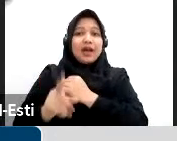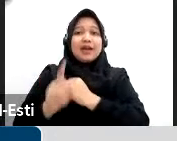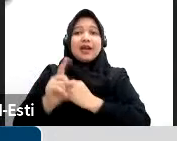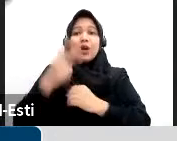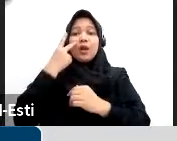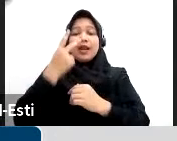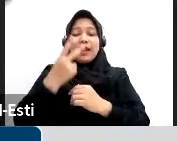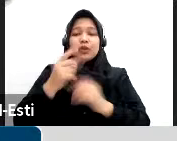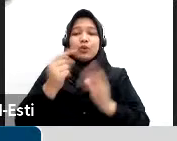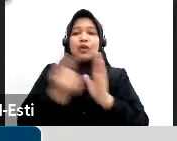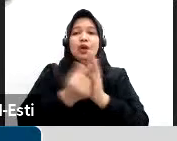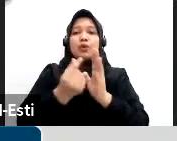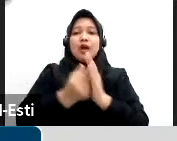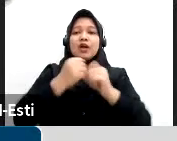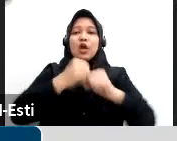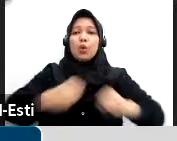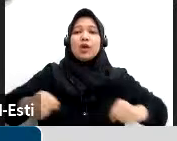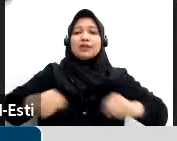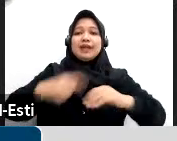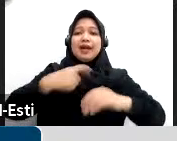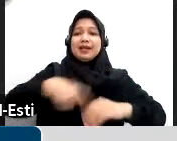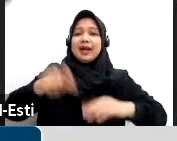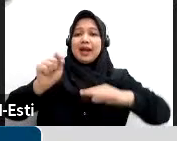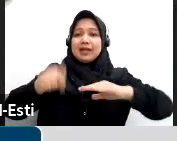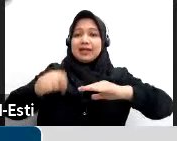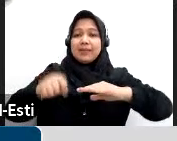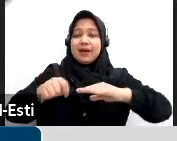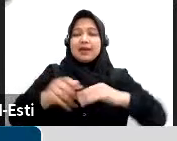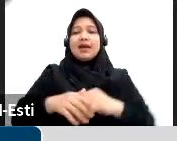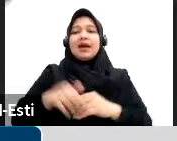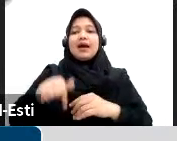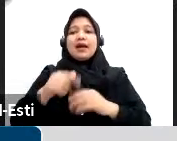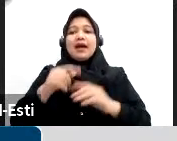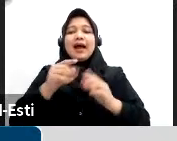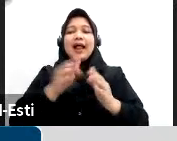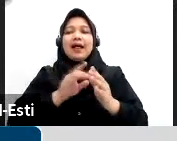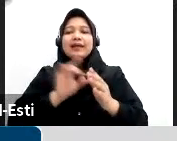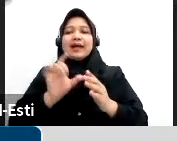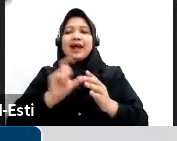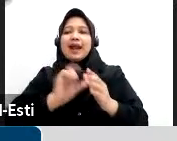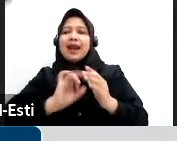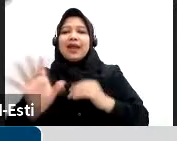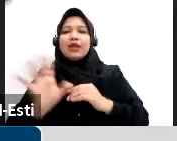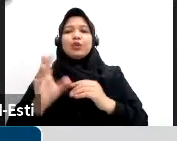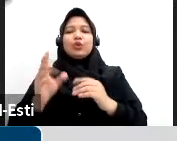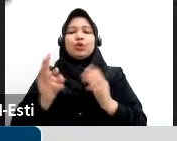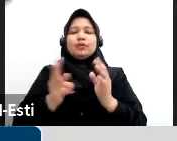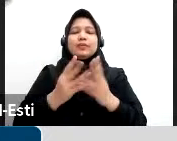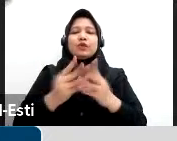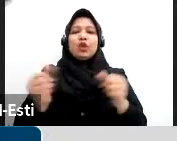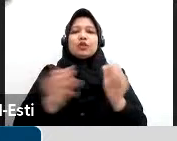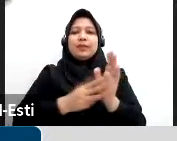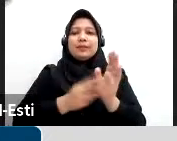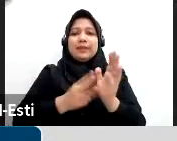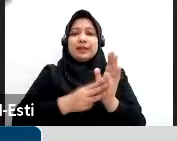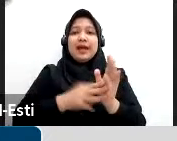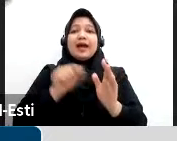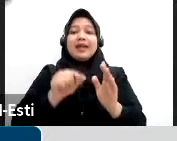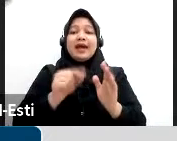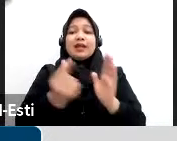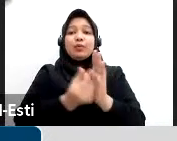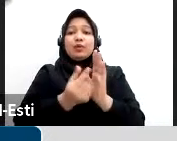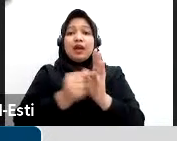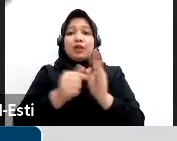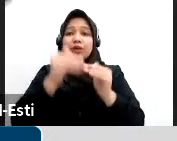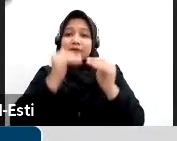kekuasaan kehakiman bahwa ada bab khusus mengenai alternatif penyelesaian sengketa gimana dalam Bab khusus tersebut itu kemudian diatur melalui undang-undang